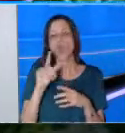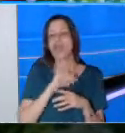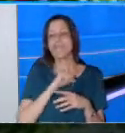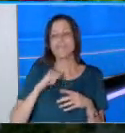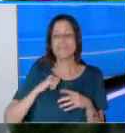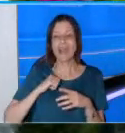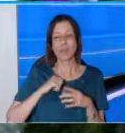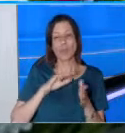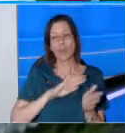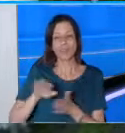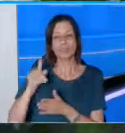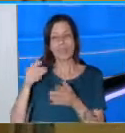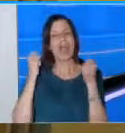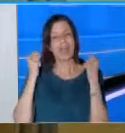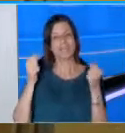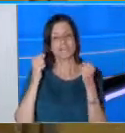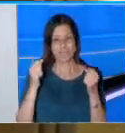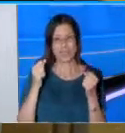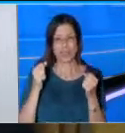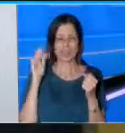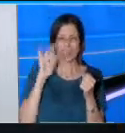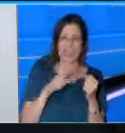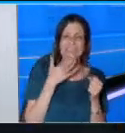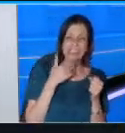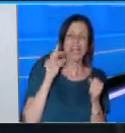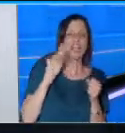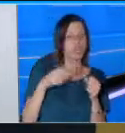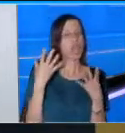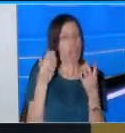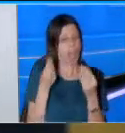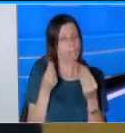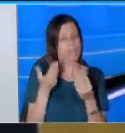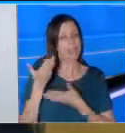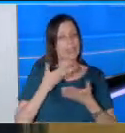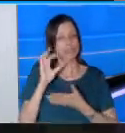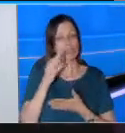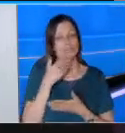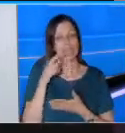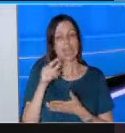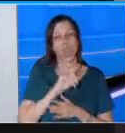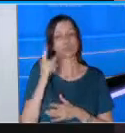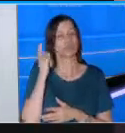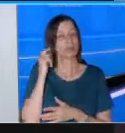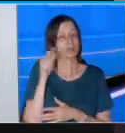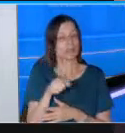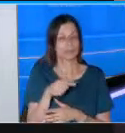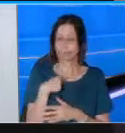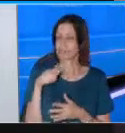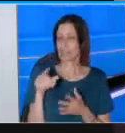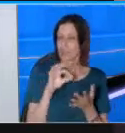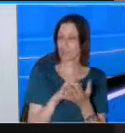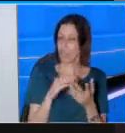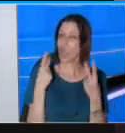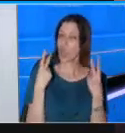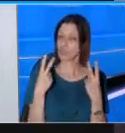הנוראיות שיש בכל העולם, יש המון ידידים של ישראל. לא שומעים על זה. כן, יש שזו, גם זו בהחלט נקודה חשובה. אדוני